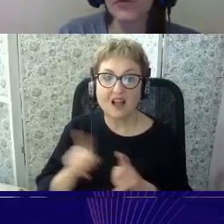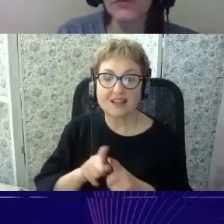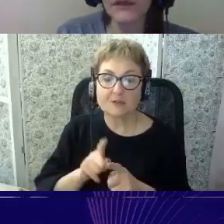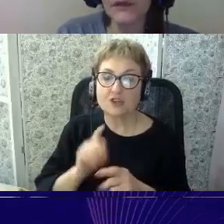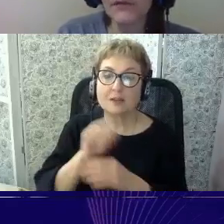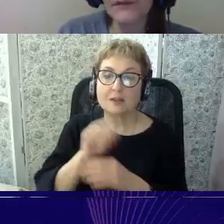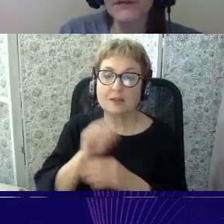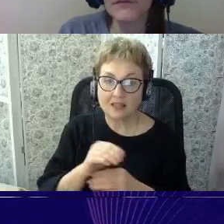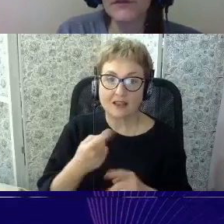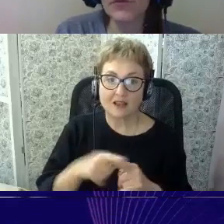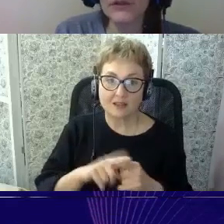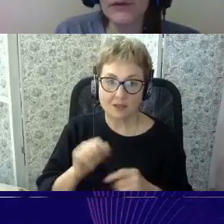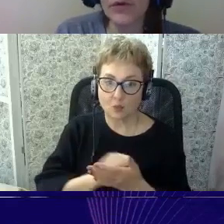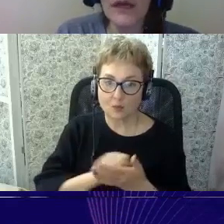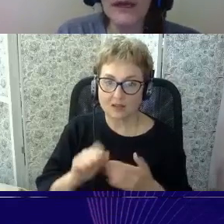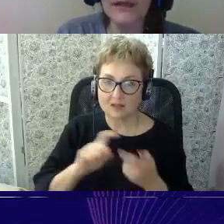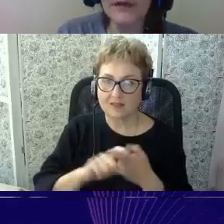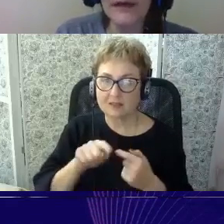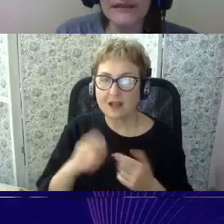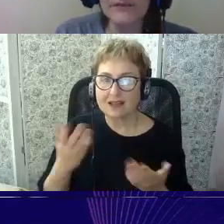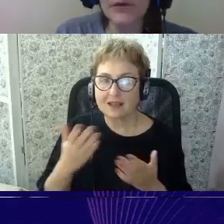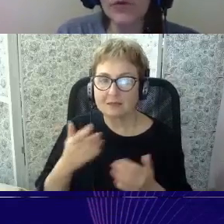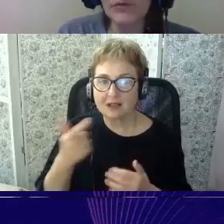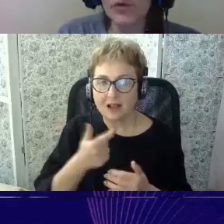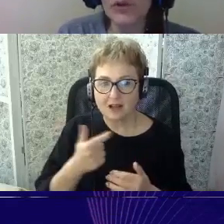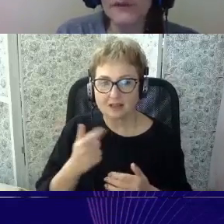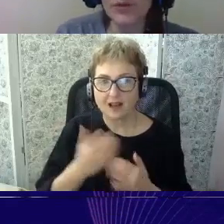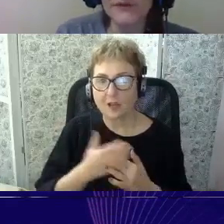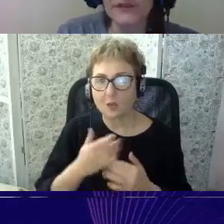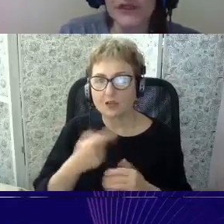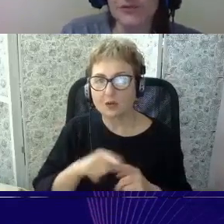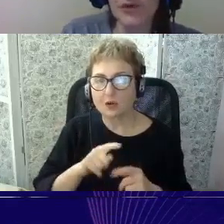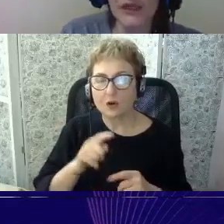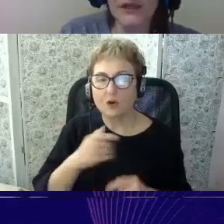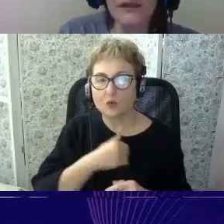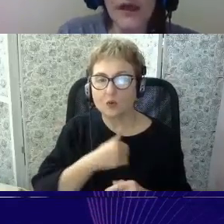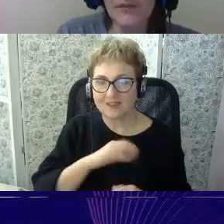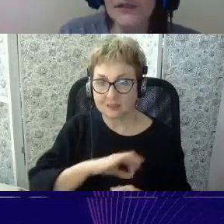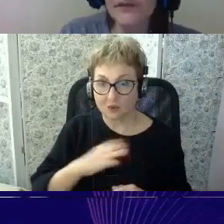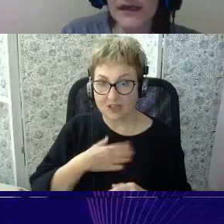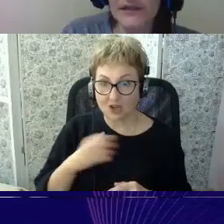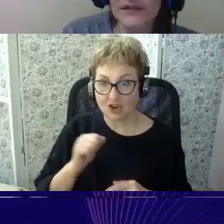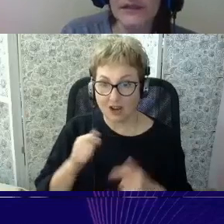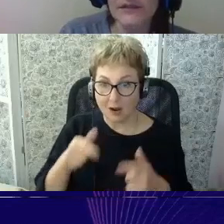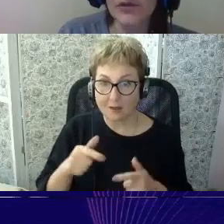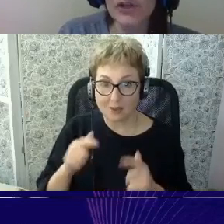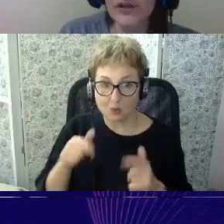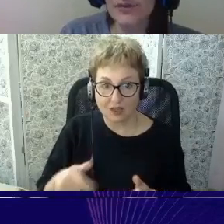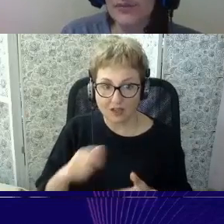к этим документам, в зависимости от того, какими гарантиями, льготами хочет воспользоваться наш абитуриент,